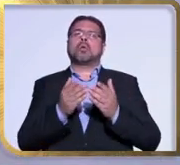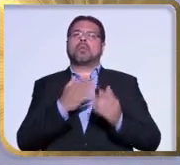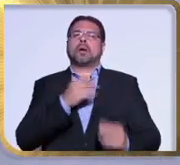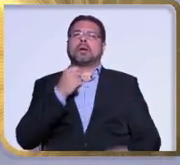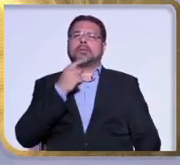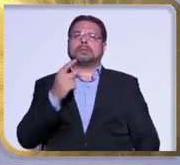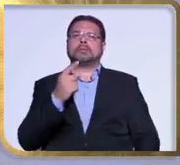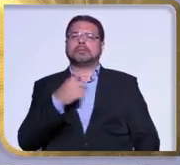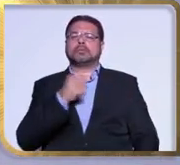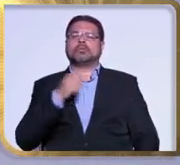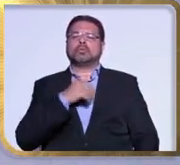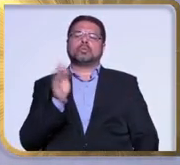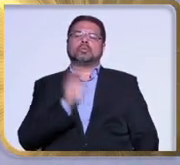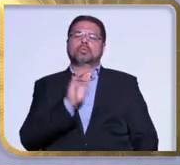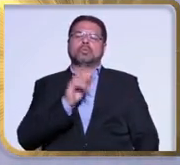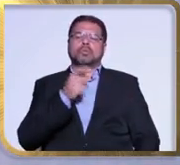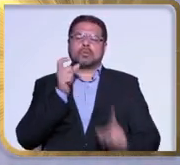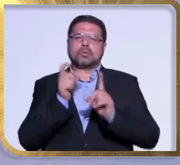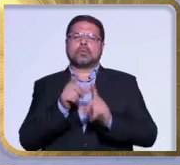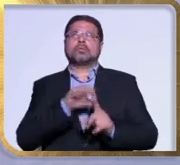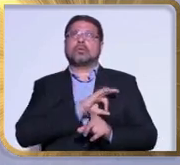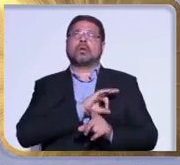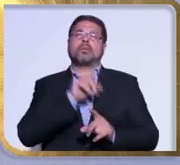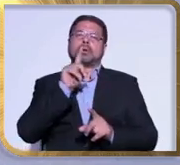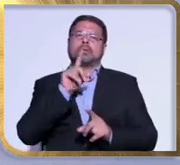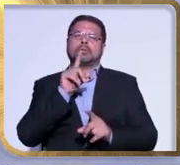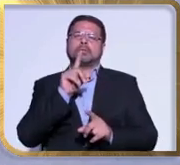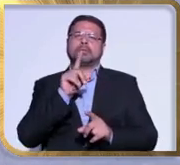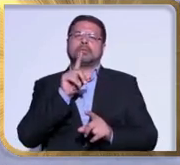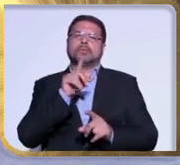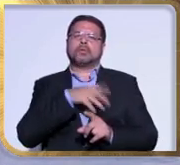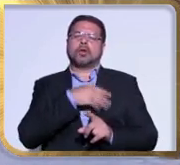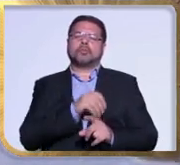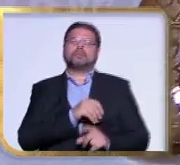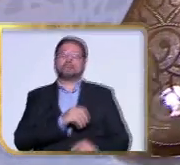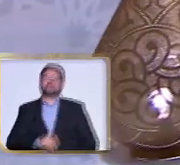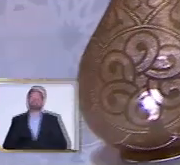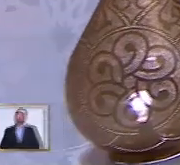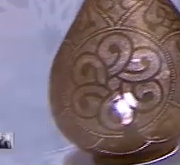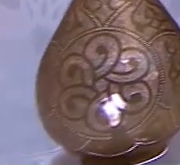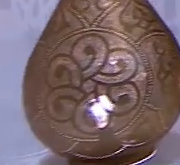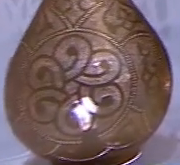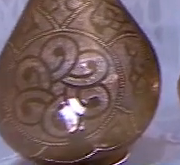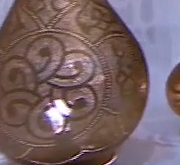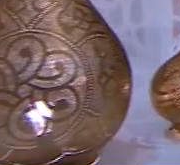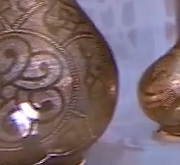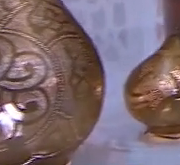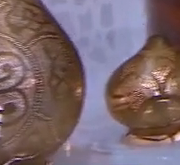اللهم آمين. نستودعكم عناية الرحمن الرحيم.